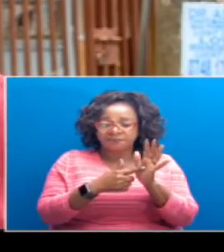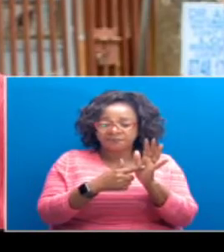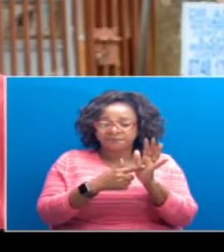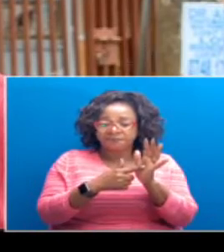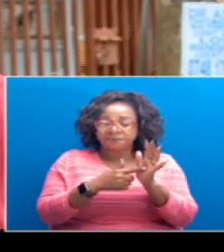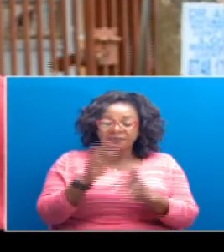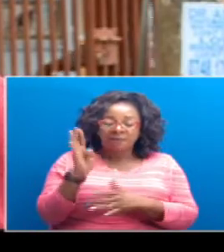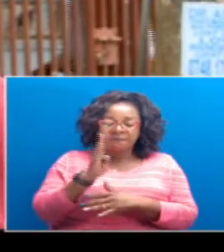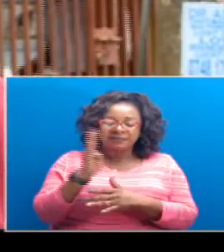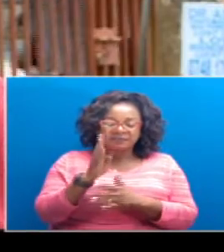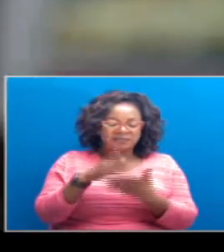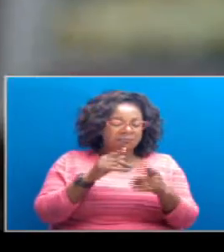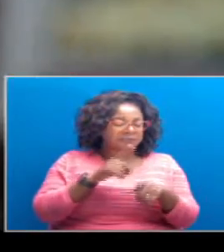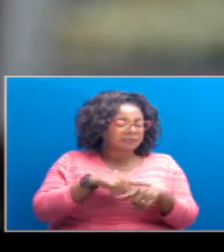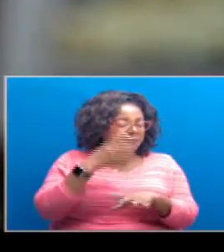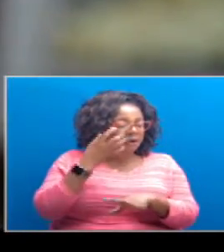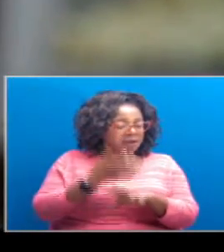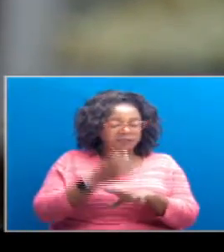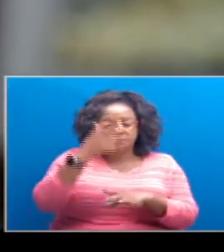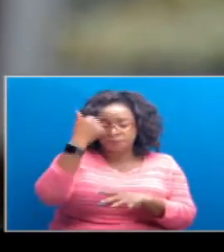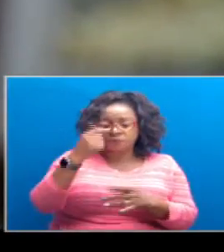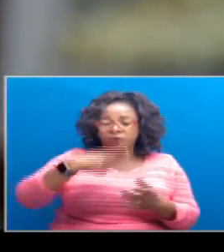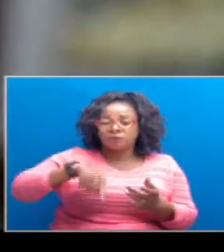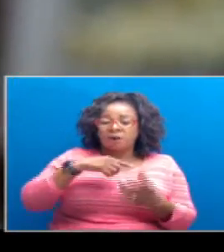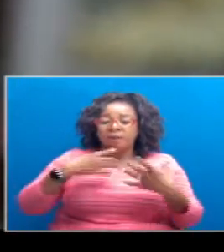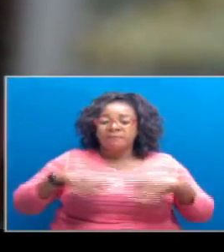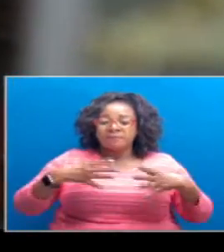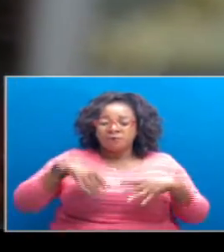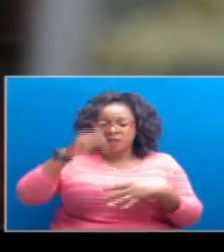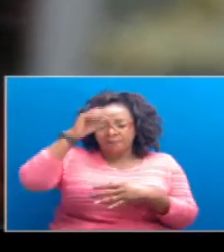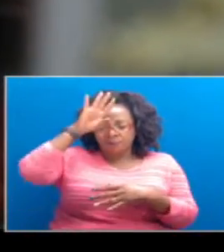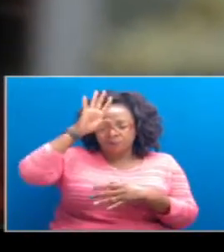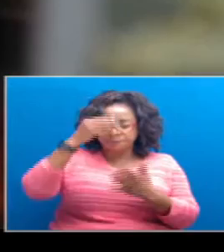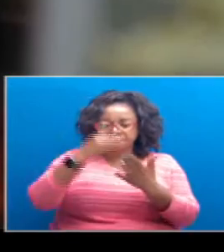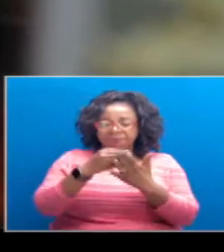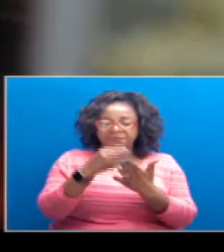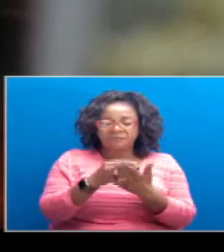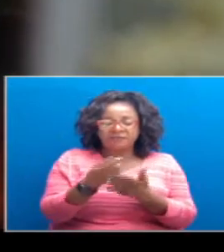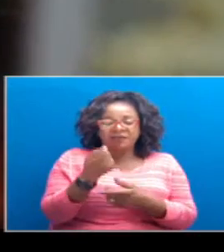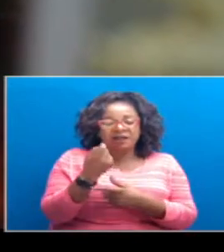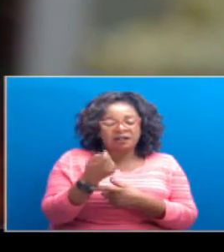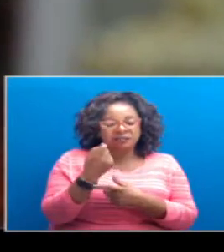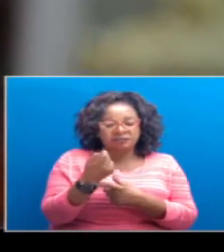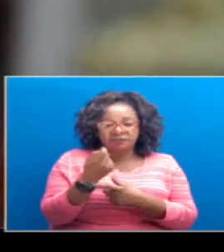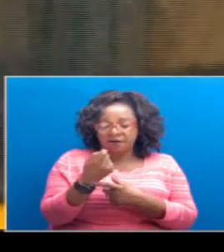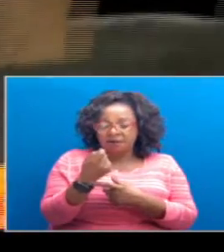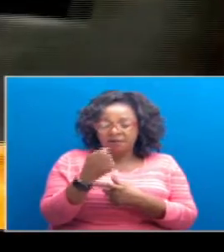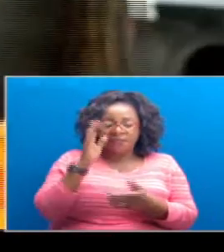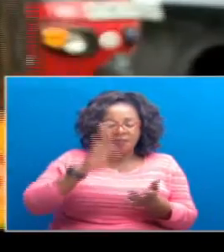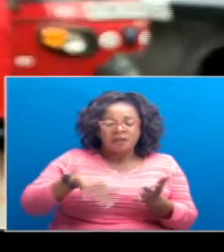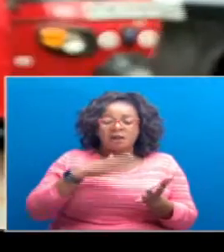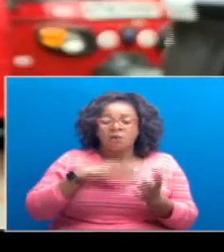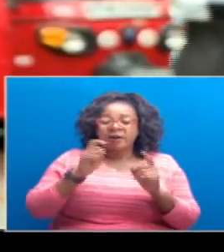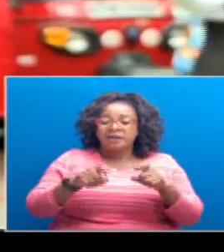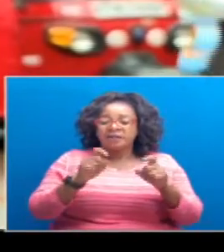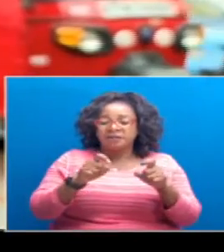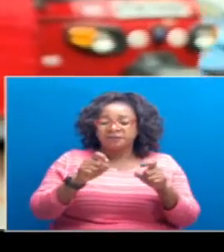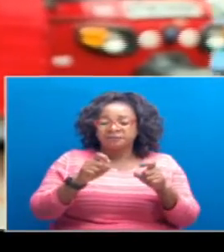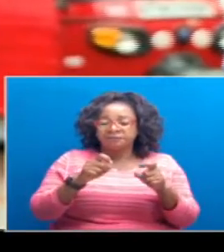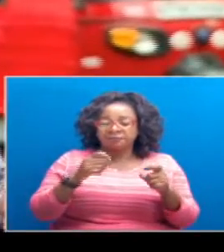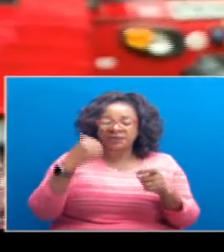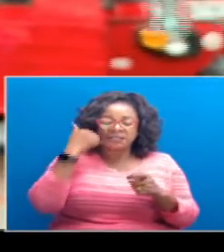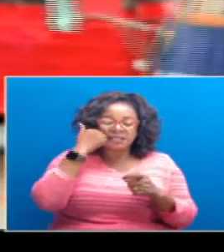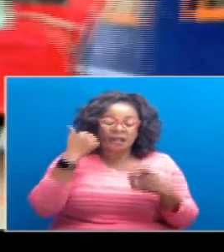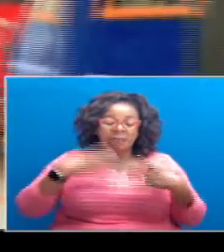kupata zinakuanga shida sana, sababu sisi wachapazi wa Kiambu pesa tunapata pengine ni ndongo kuliko mahitaji yetu. Wagonjwa wanaenda pale